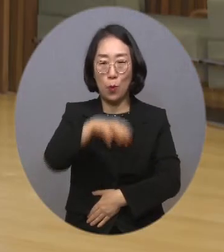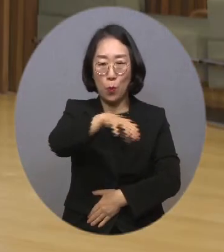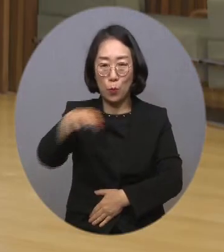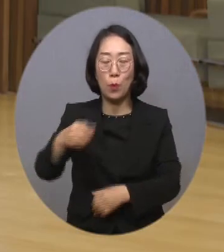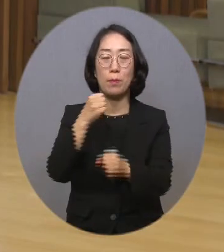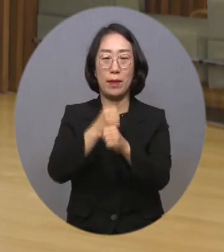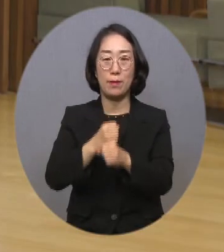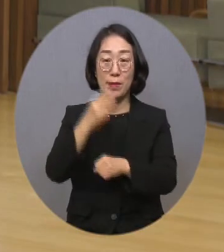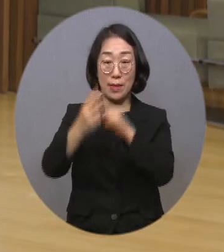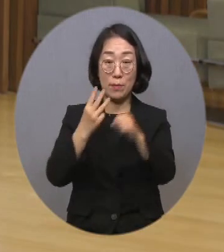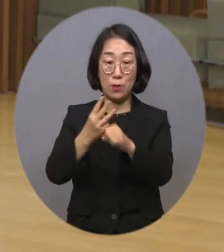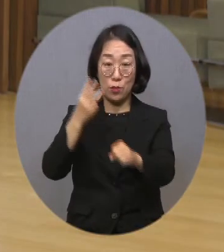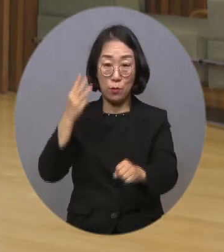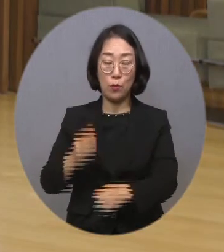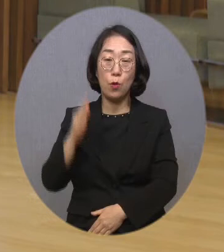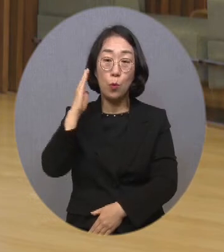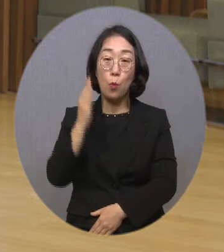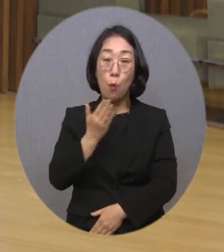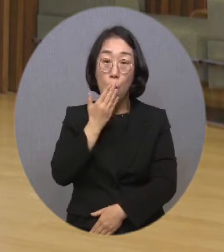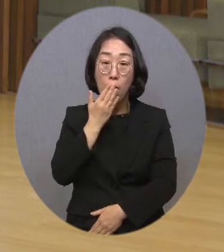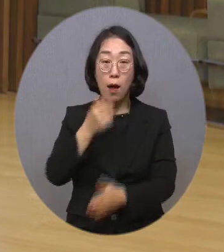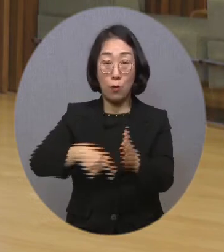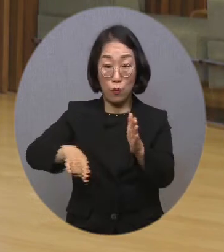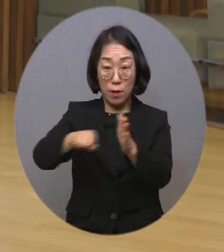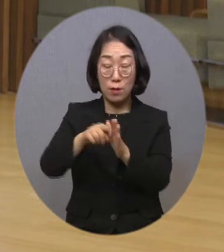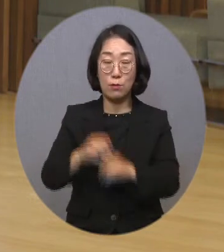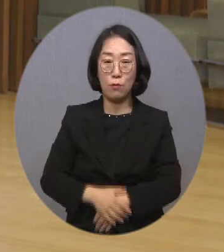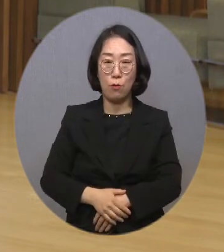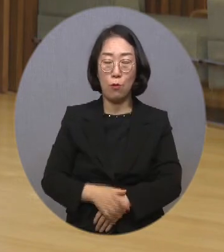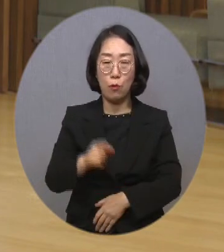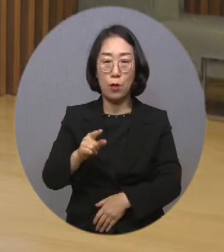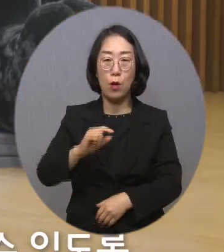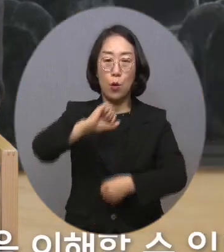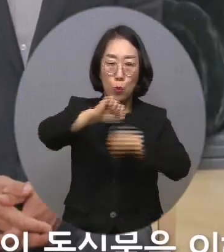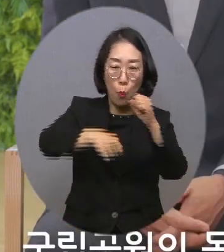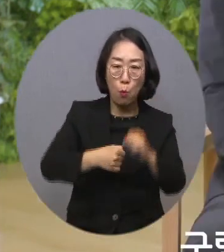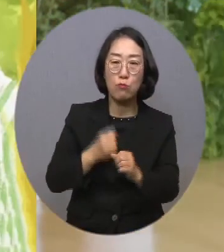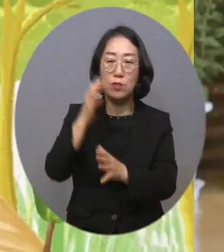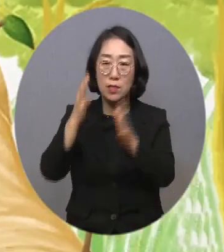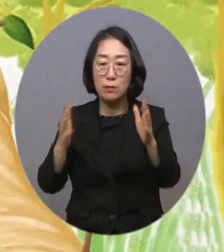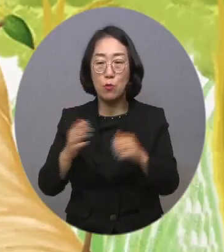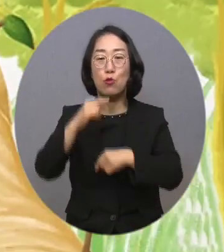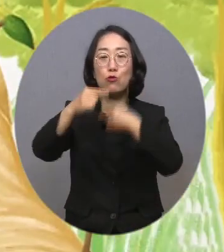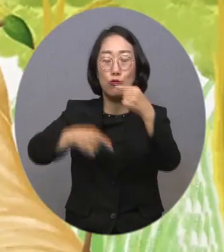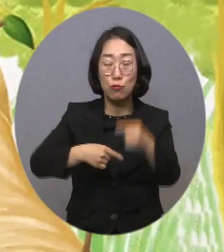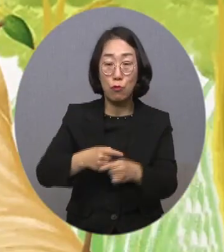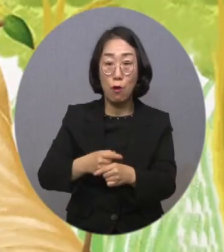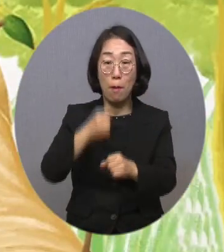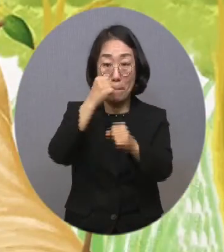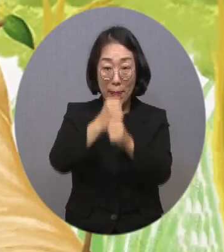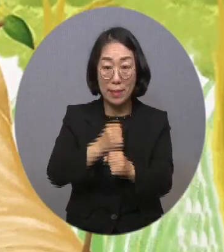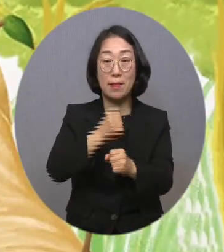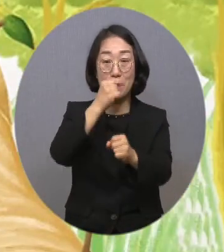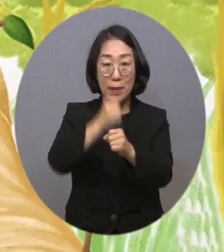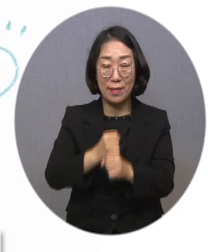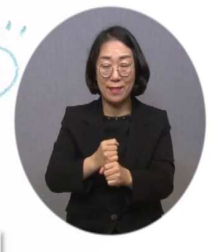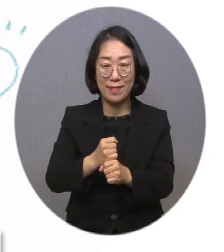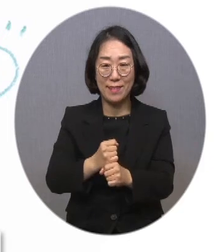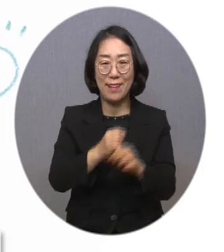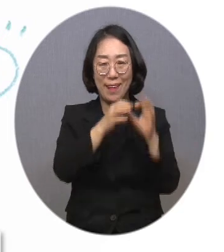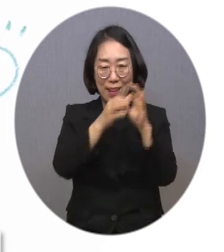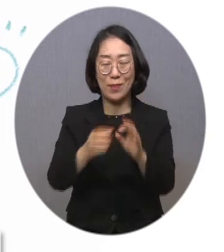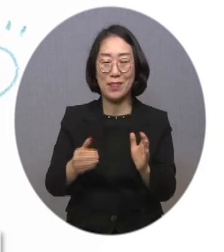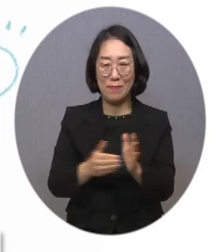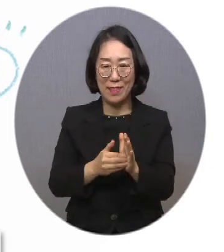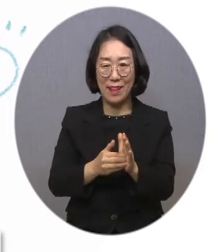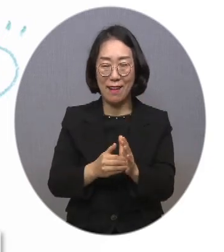3년 전부터는 청각장애인들이 국립공원의 동식물을 이해할 수 있도록 수어를 개발하는 일들을 해오고 있습니다. 그동안